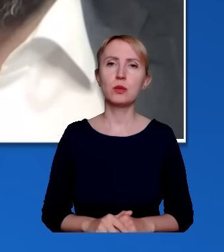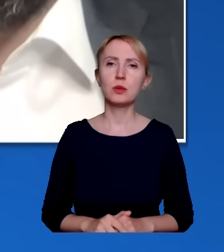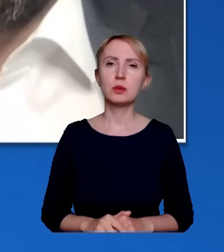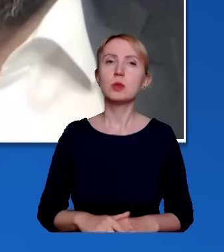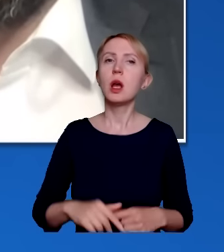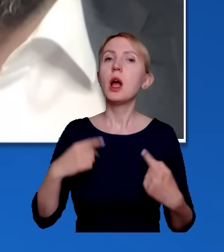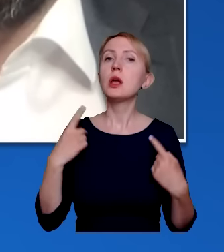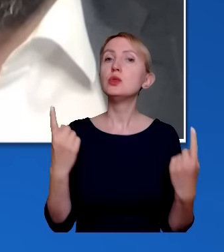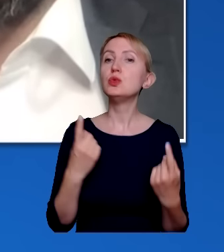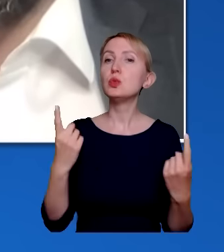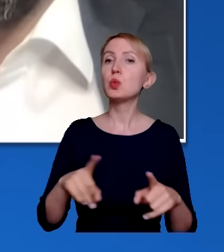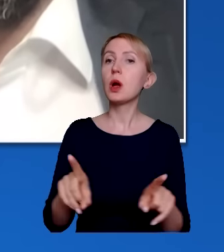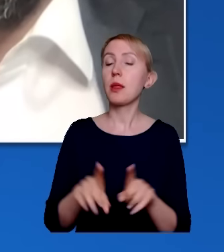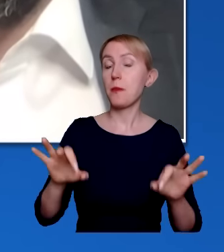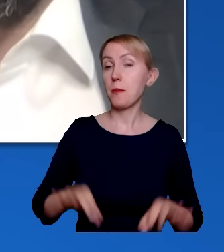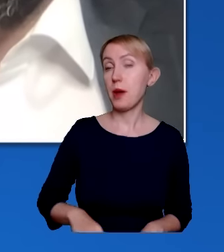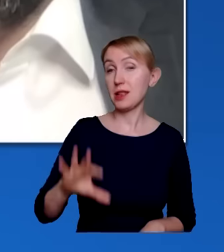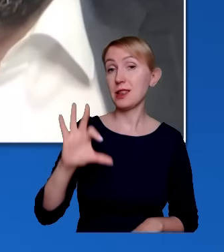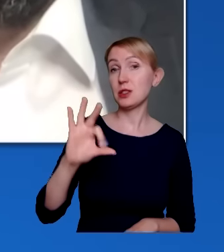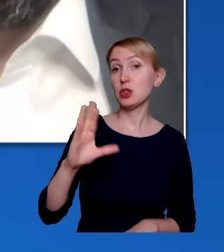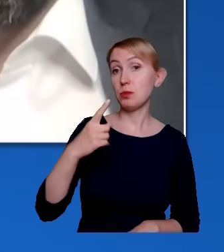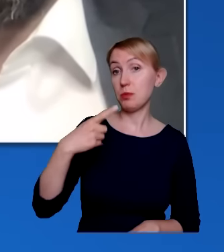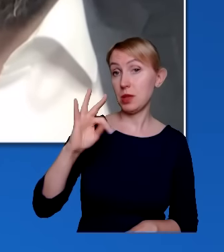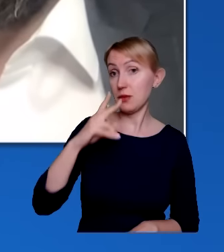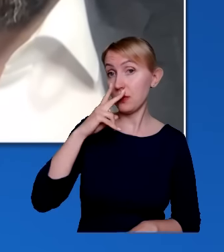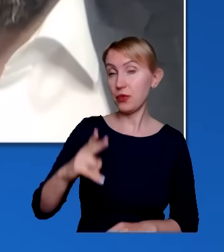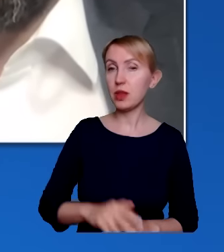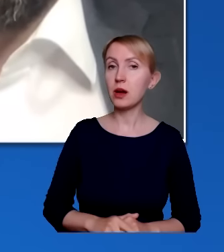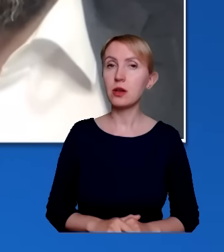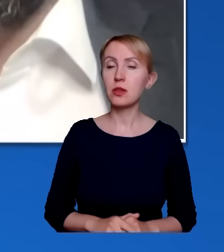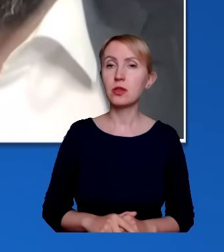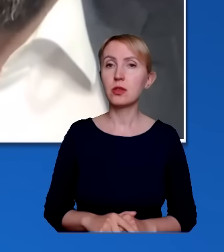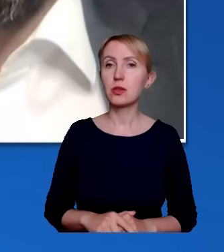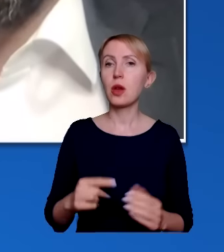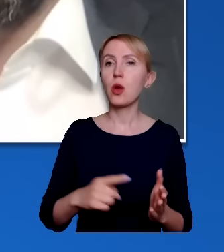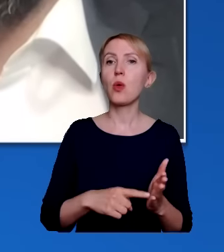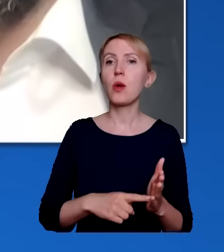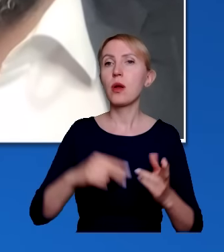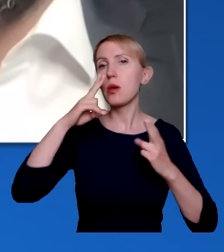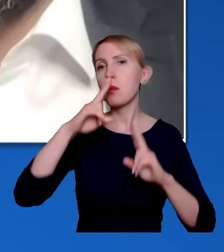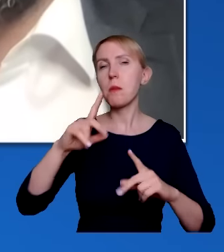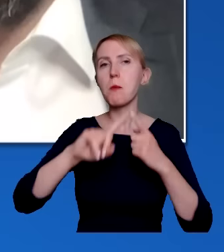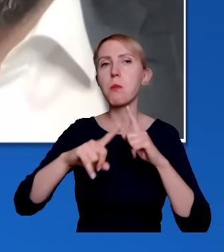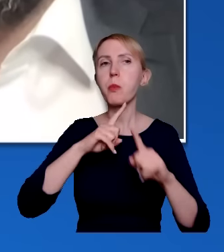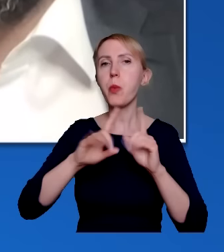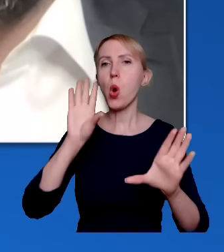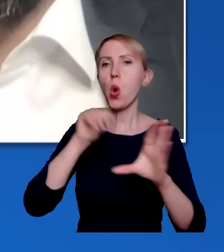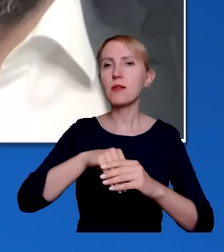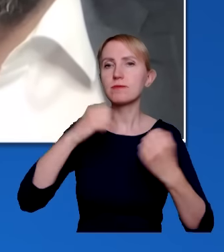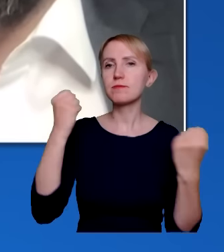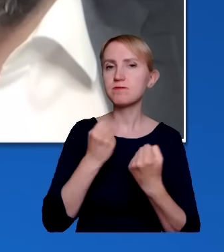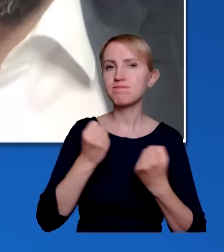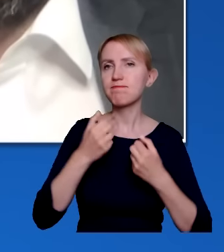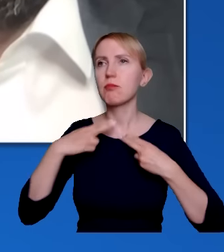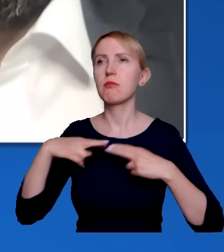też pana sędziego szmyta pokazuje wręcz jest to taka emanacja upolitycznienia sędziów w